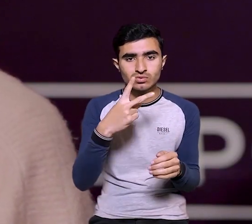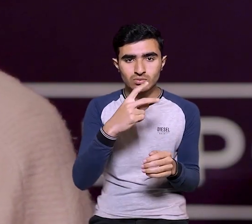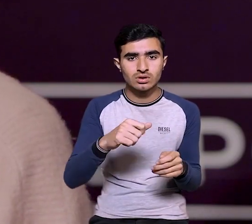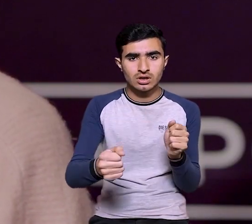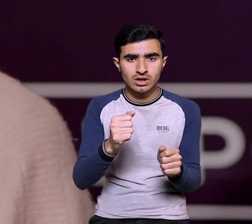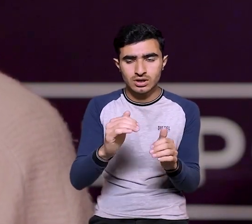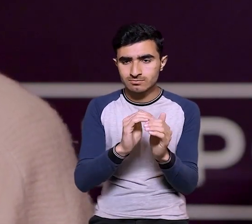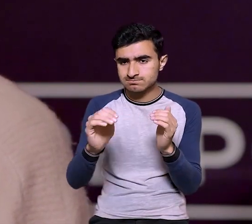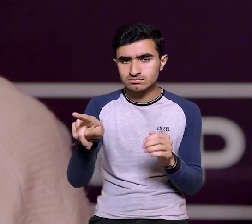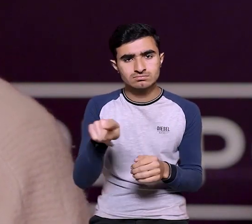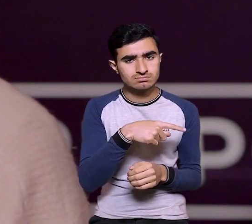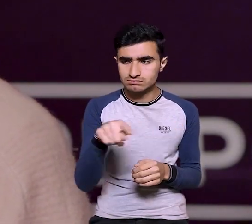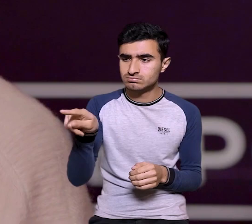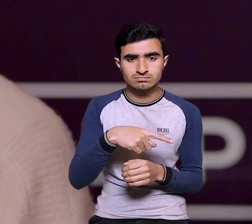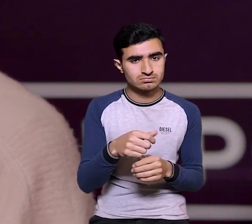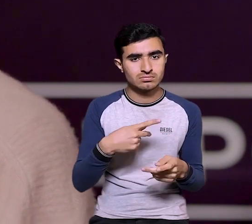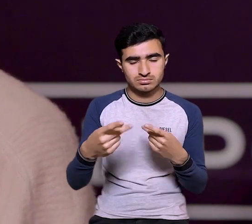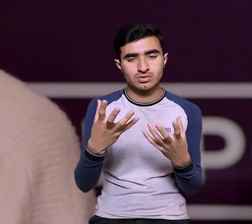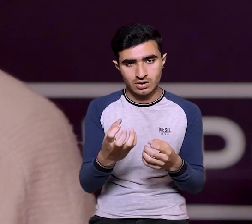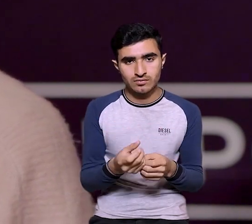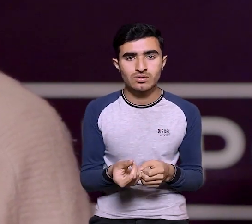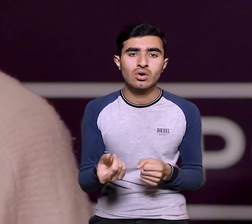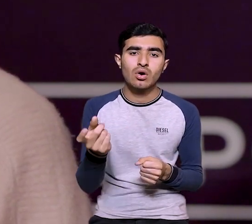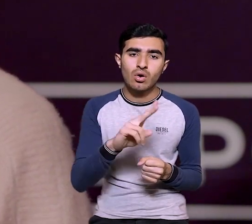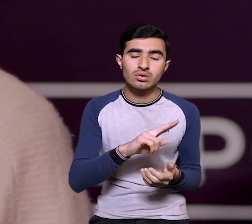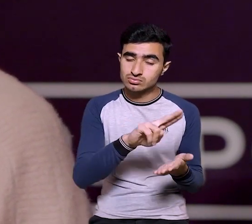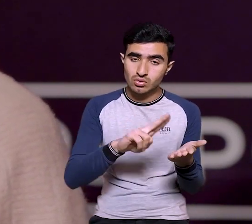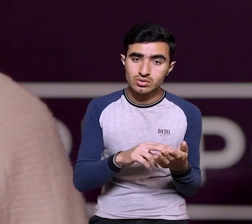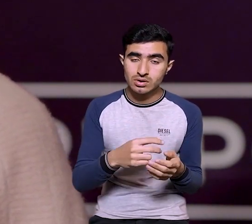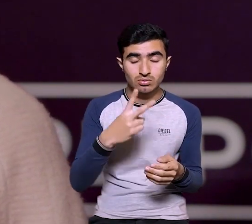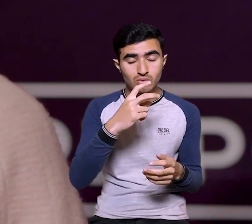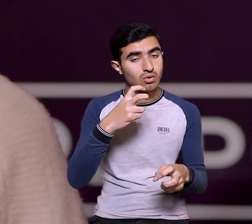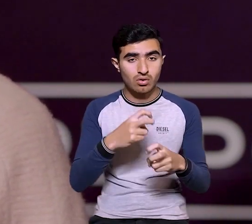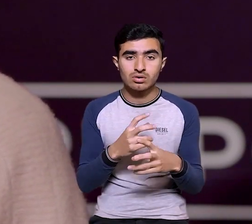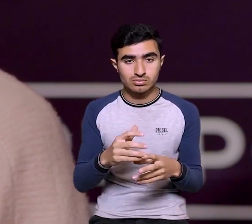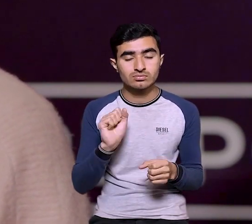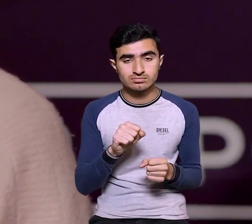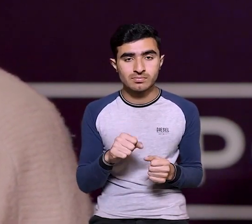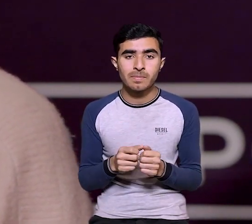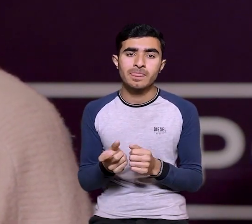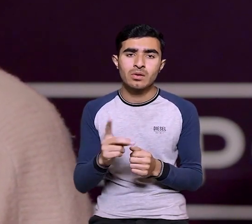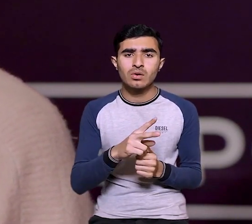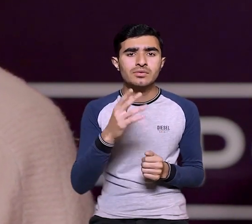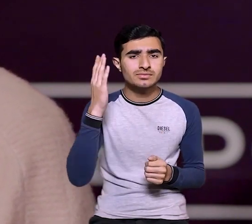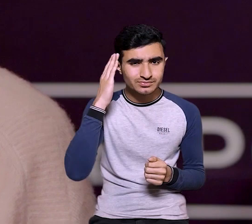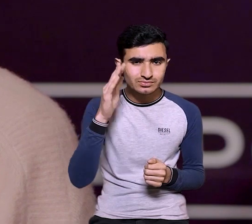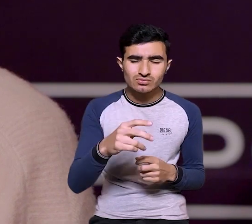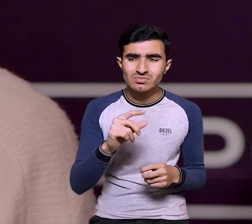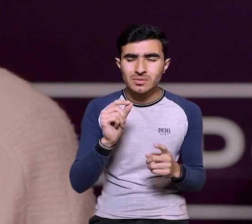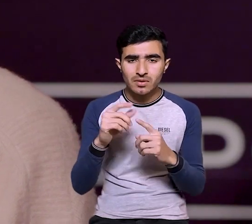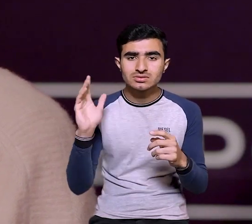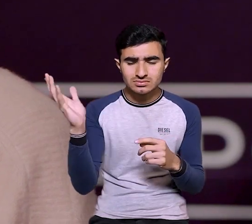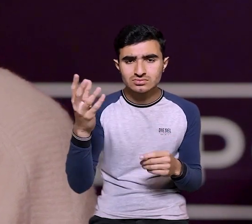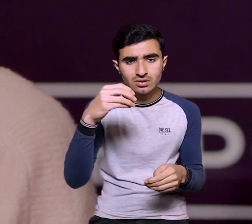विच इज़ अगेन अ वेरी डेयरिंग स्टेप और जिसको ये ले रही हैं बिकॉज अब इनको ये समझ लग गई है कि पाकिस्तान में अगर एक